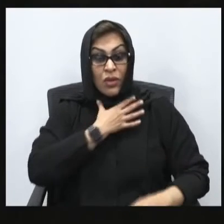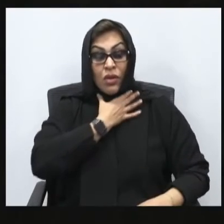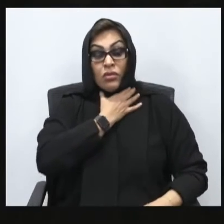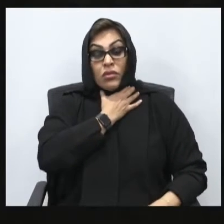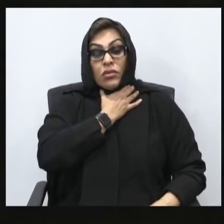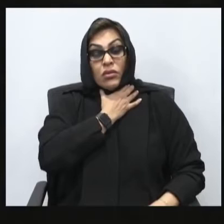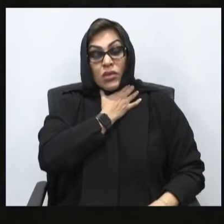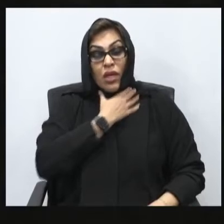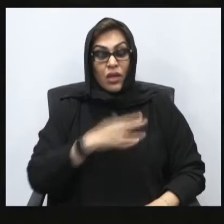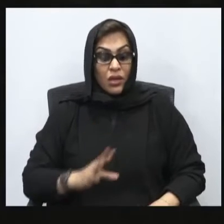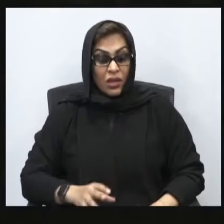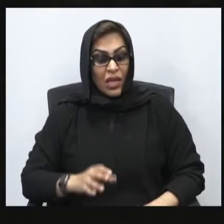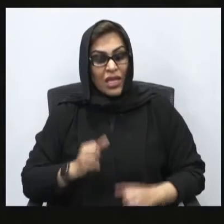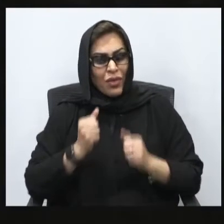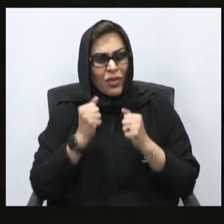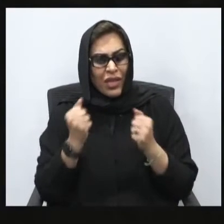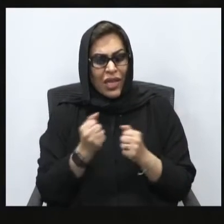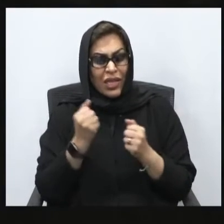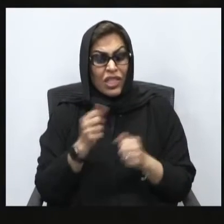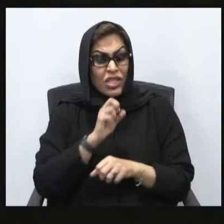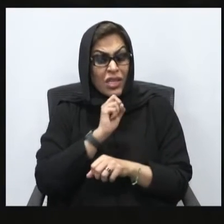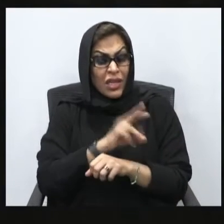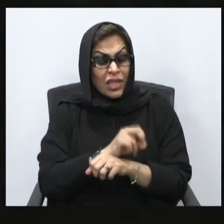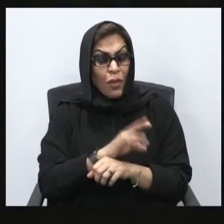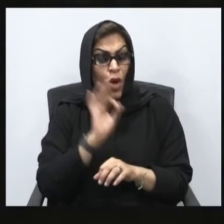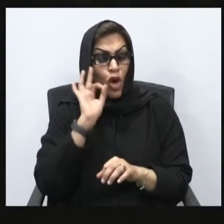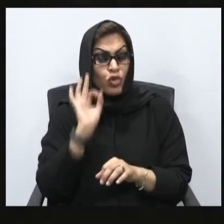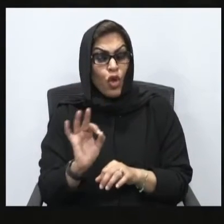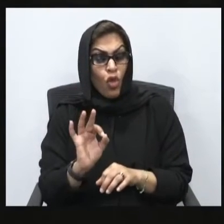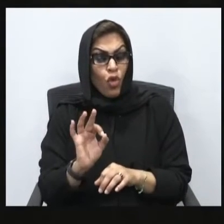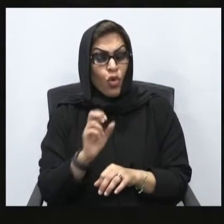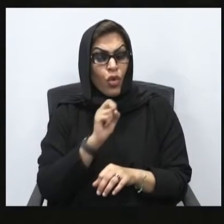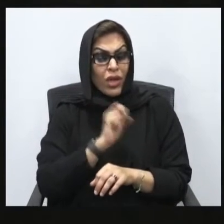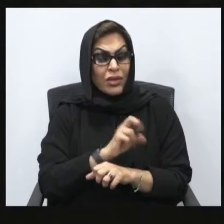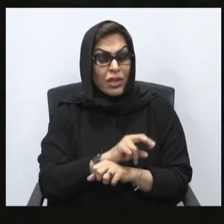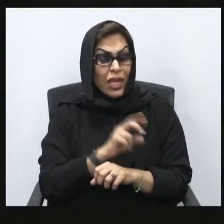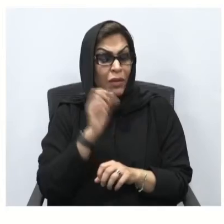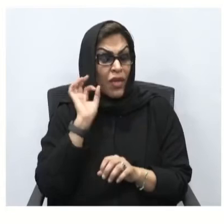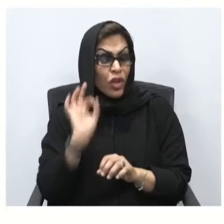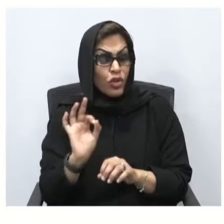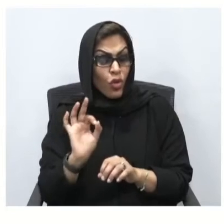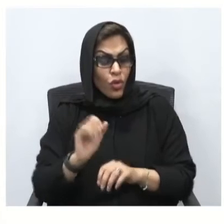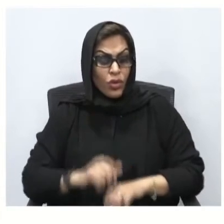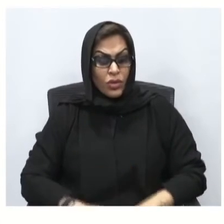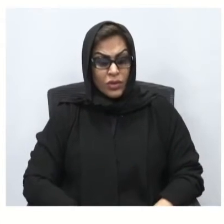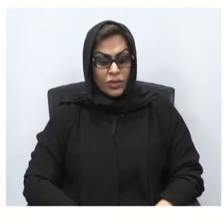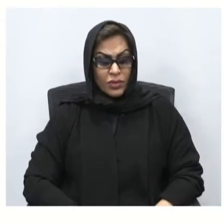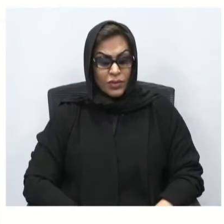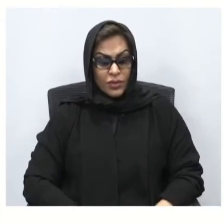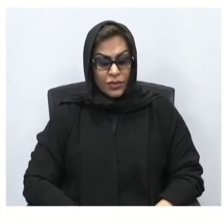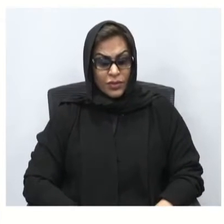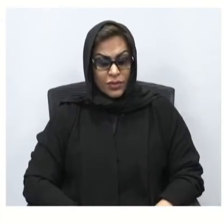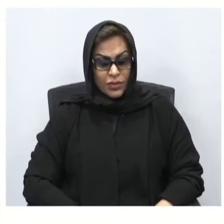فقط نتعلم هذه الاسعافات عند الضروره ننفذها عند الضروره لا يجوز تطبيقها مع